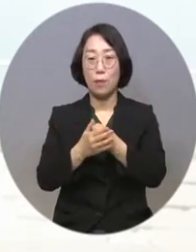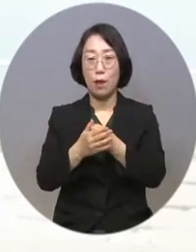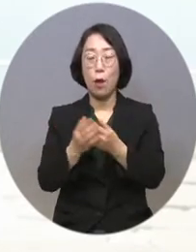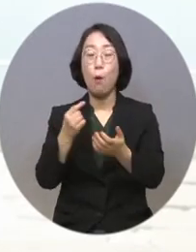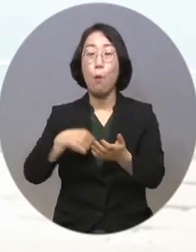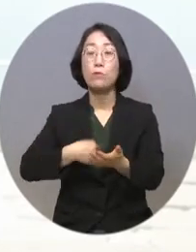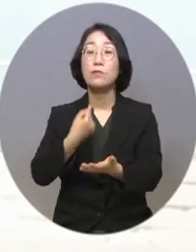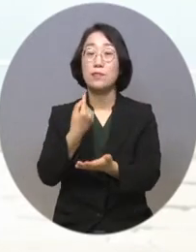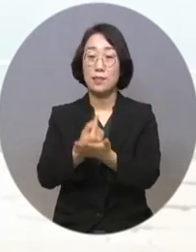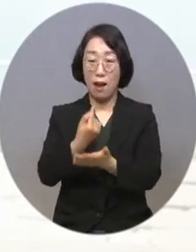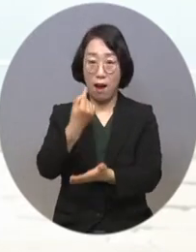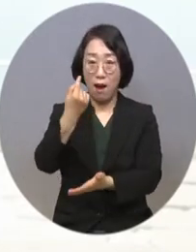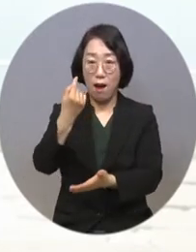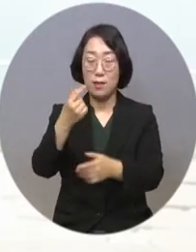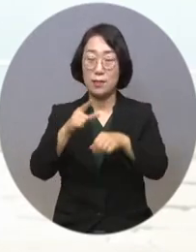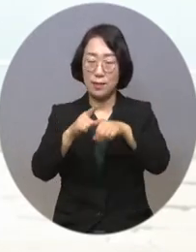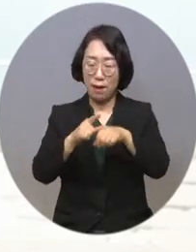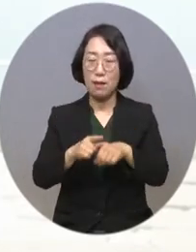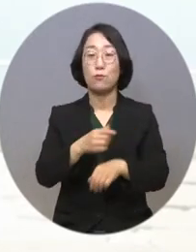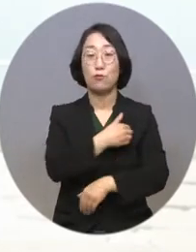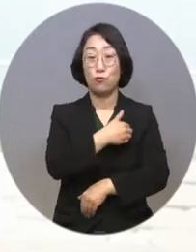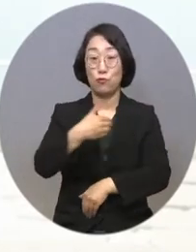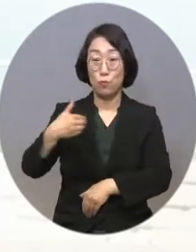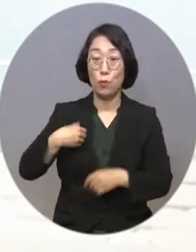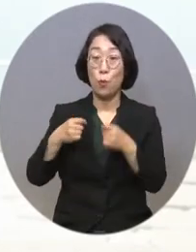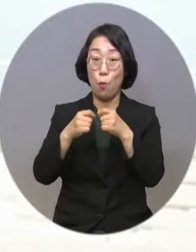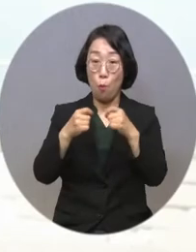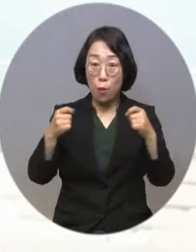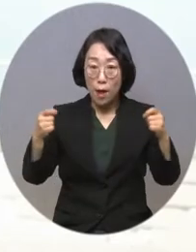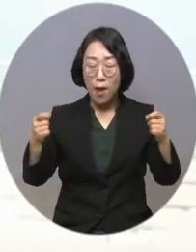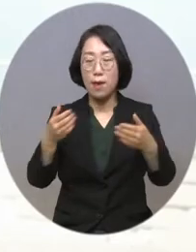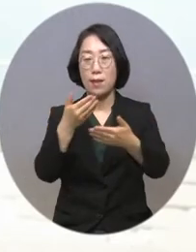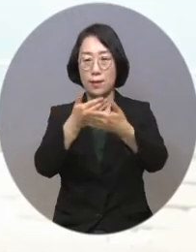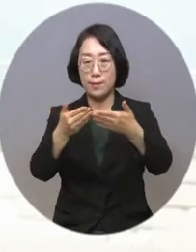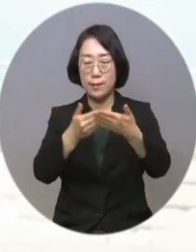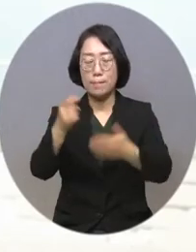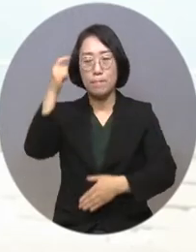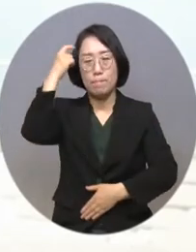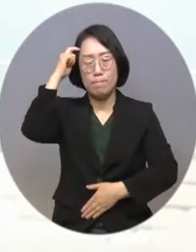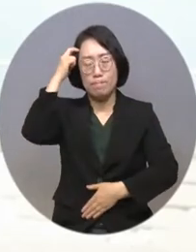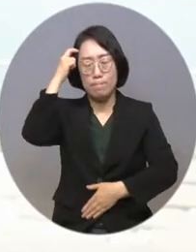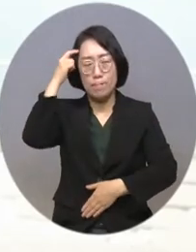혼자만의 시간을 많이 갖고 있다 보니 작업 시간과 구상 등이